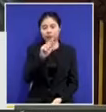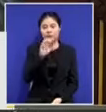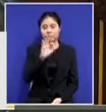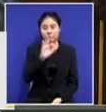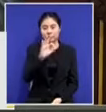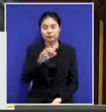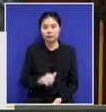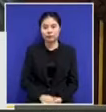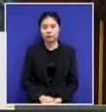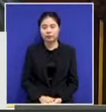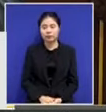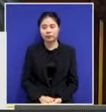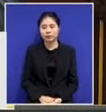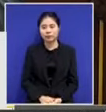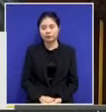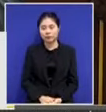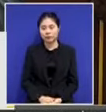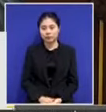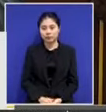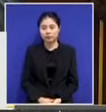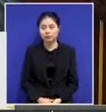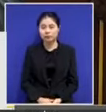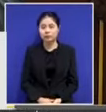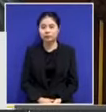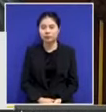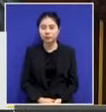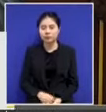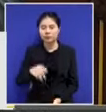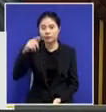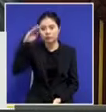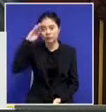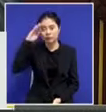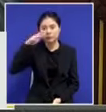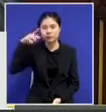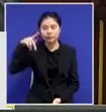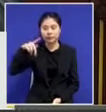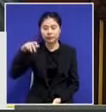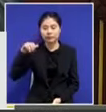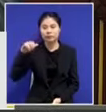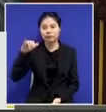229นายธนยศทิมสุวรรณ พลเอกประยุทธ์จันทร์โอชาครับ